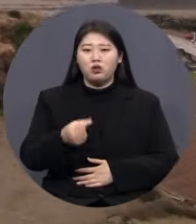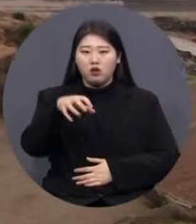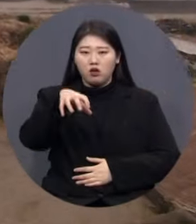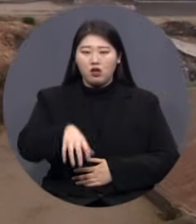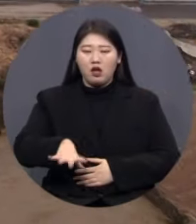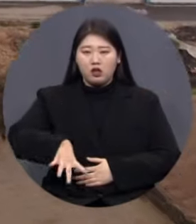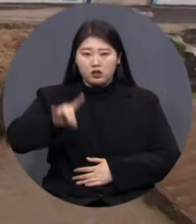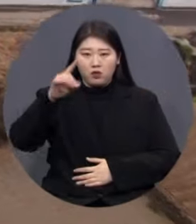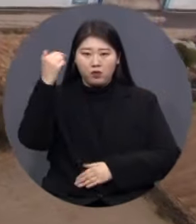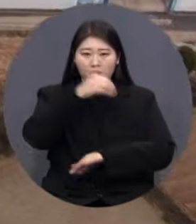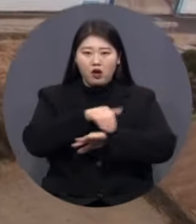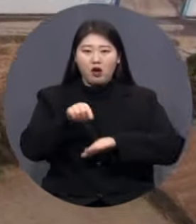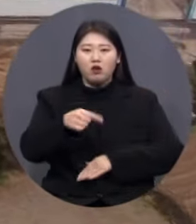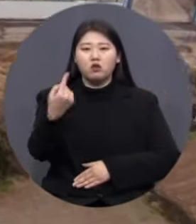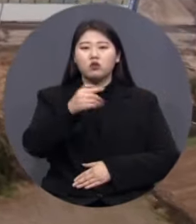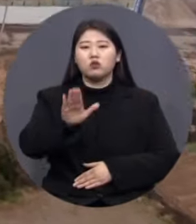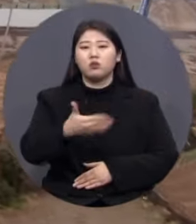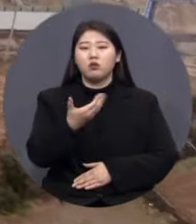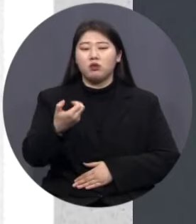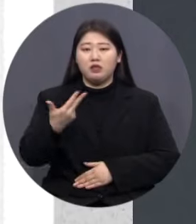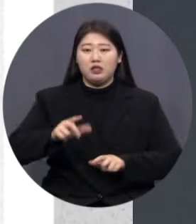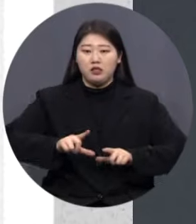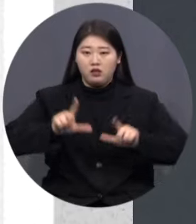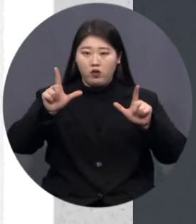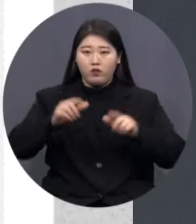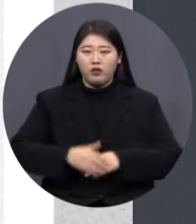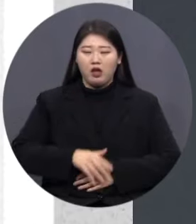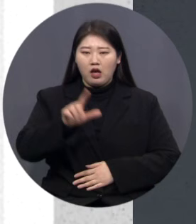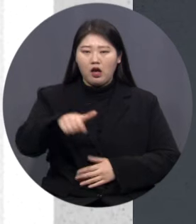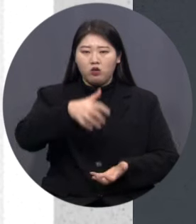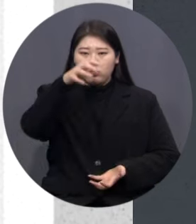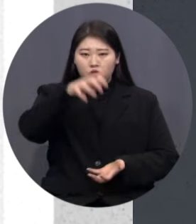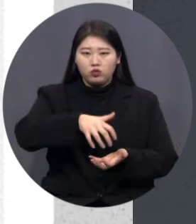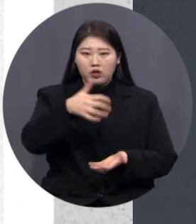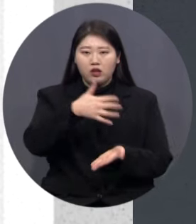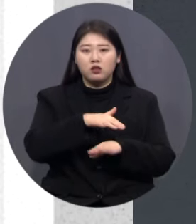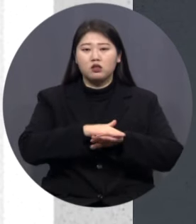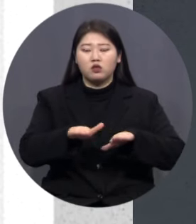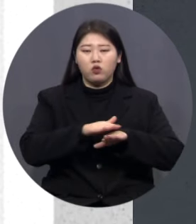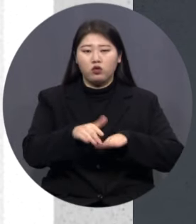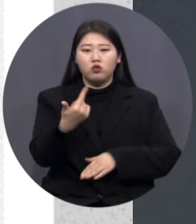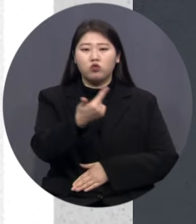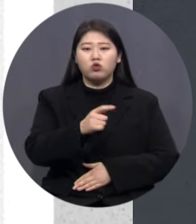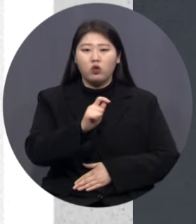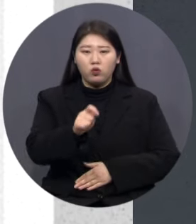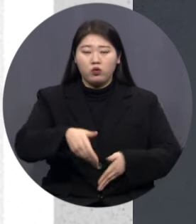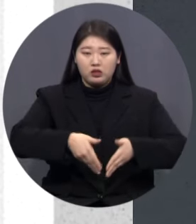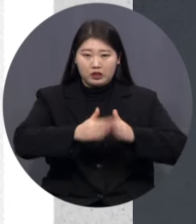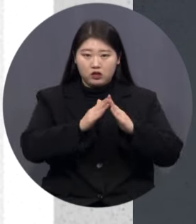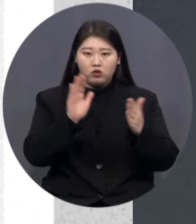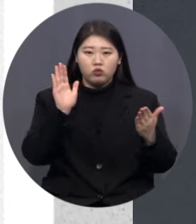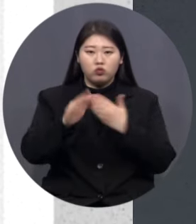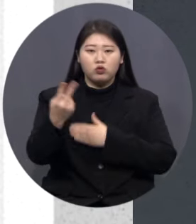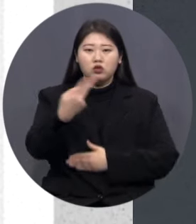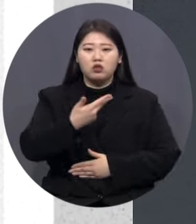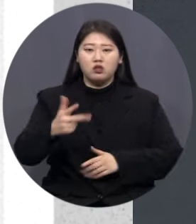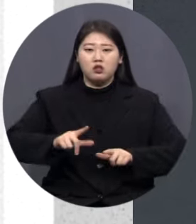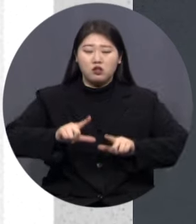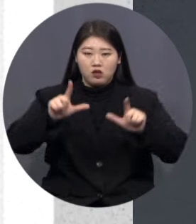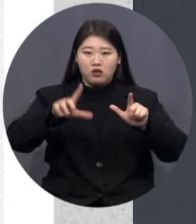처음 계획한 것은 1997년 하루 처리 용량 6,000톤 규모의 시설을 설치해 2007년부터